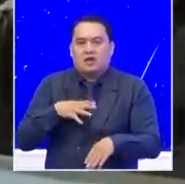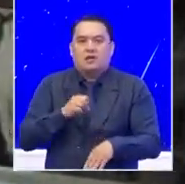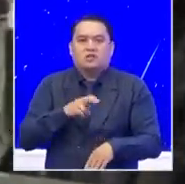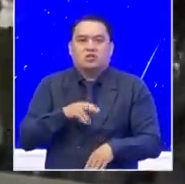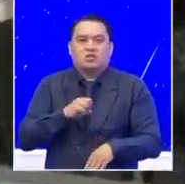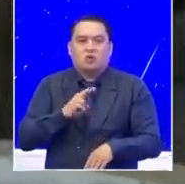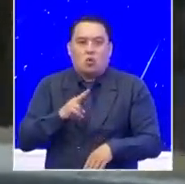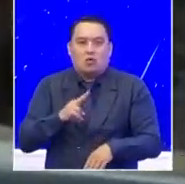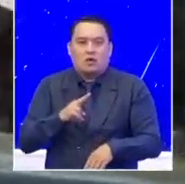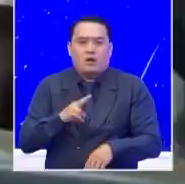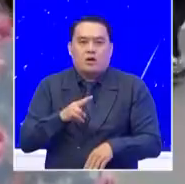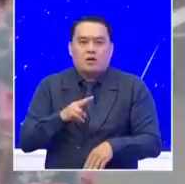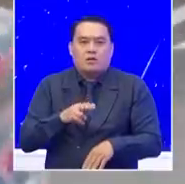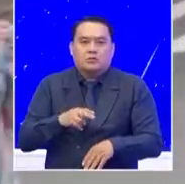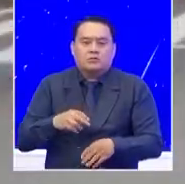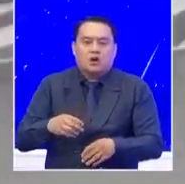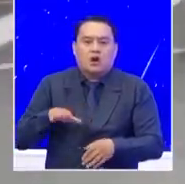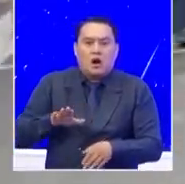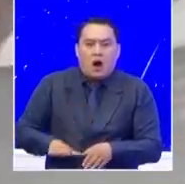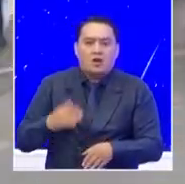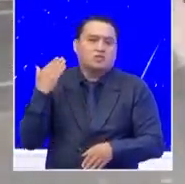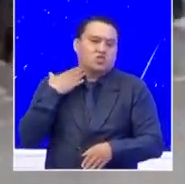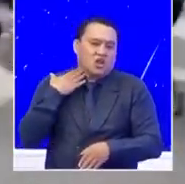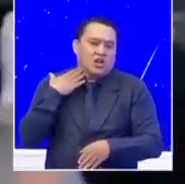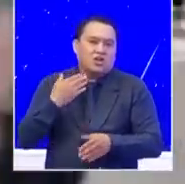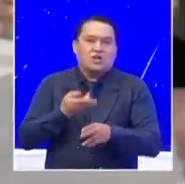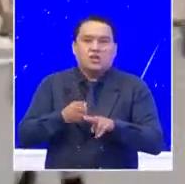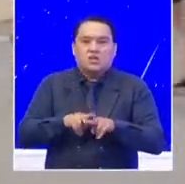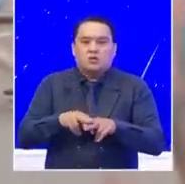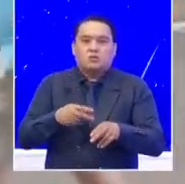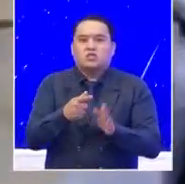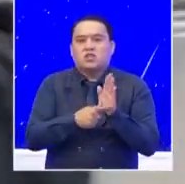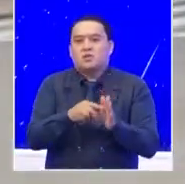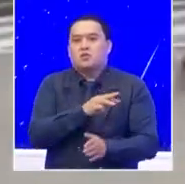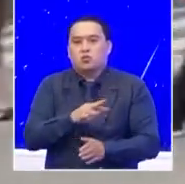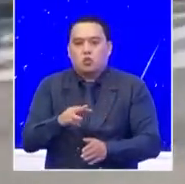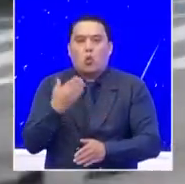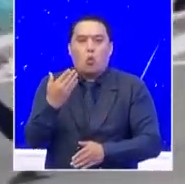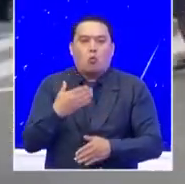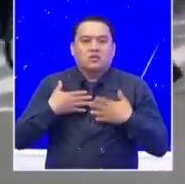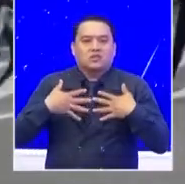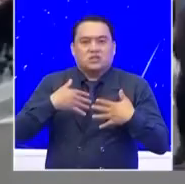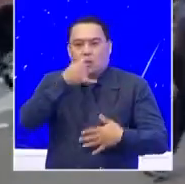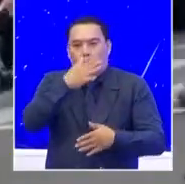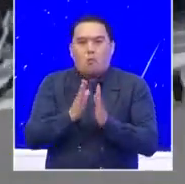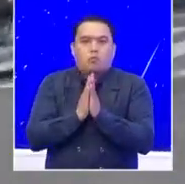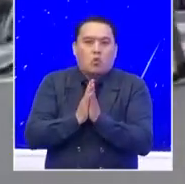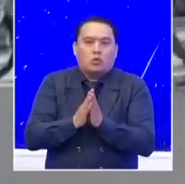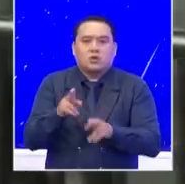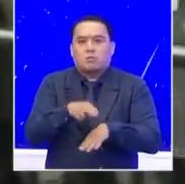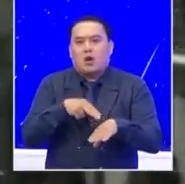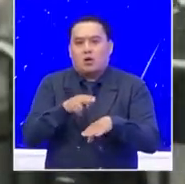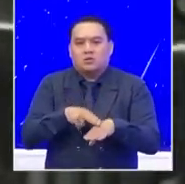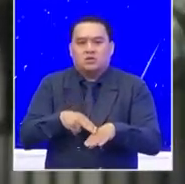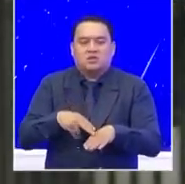Миннеаполиса Дерек Шовин прижал ему коленом шею и продержал его так более 7 минут. На просьбы и мольбы сотрудник